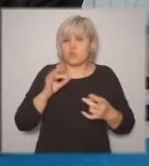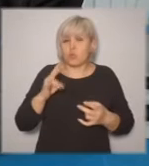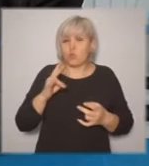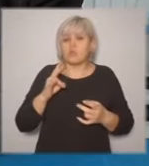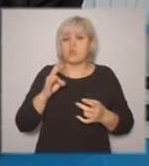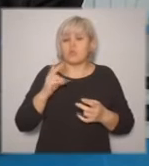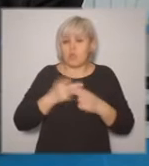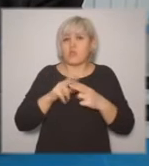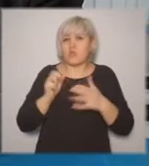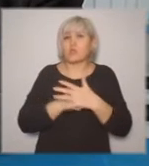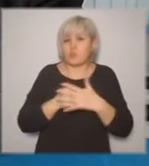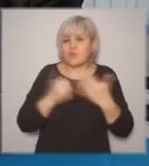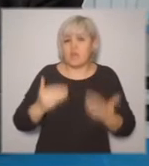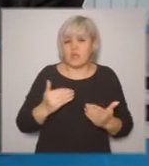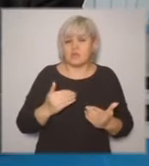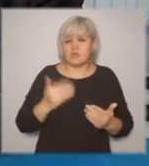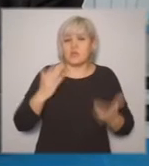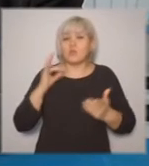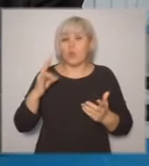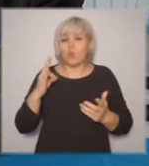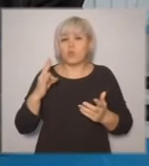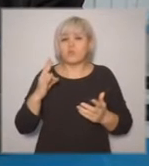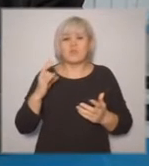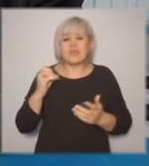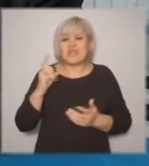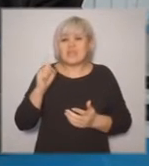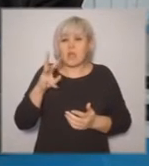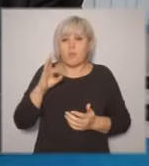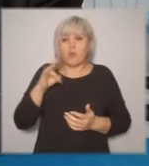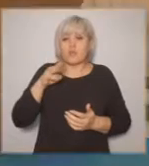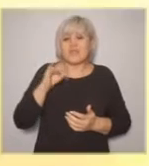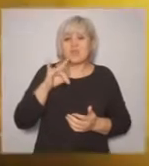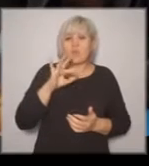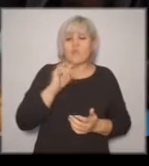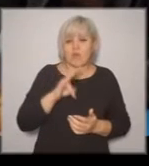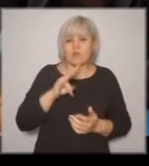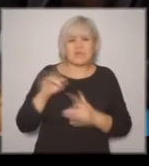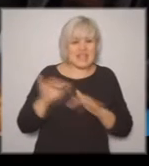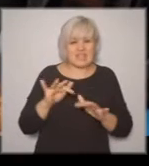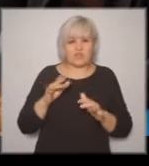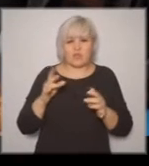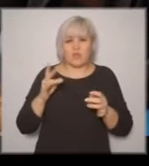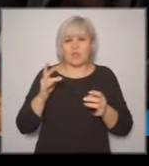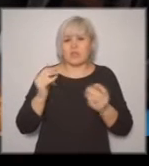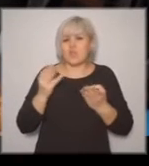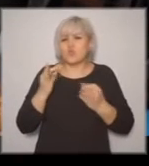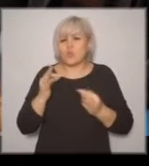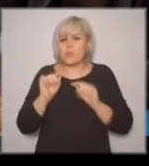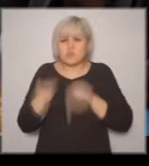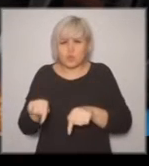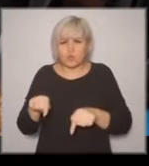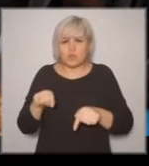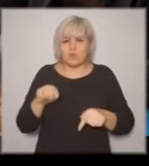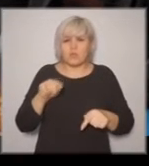он этого добивается. Если он не замотивирован на какие-то действия, на